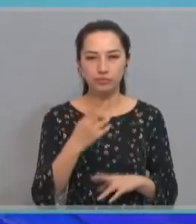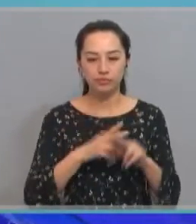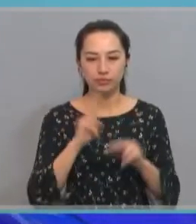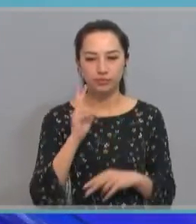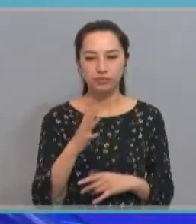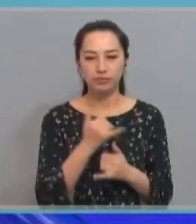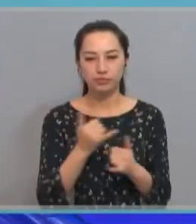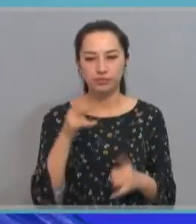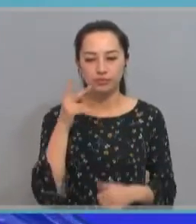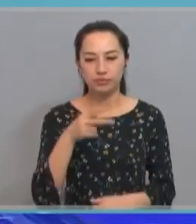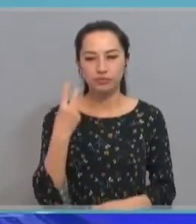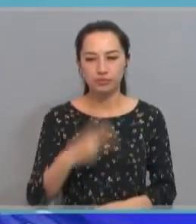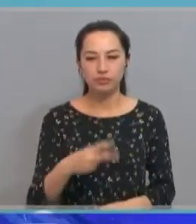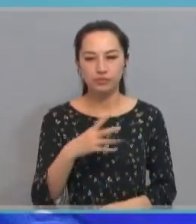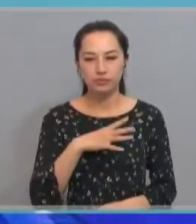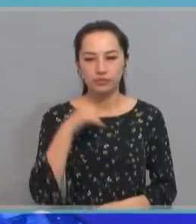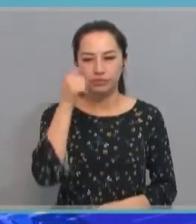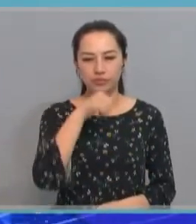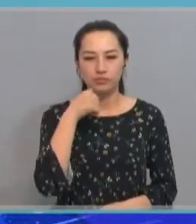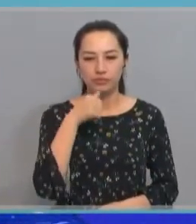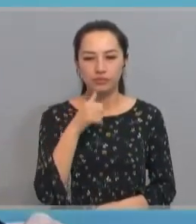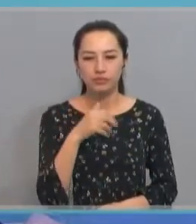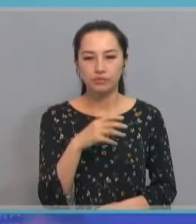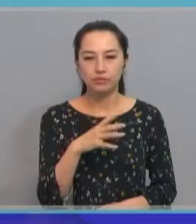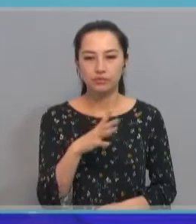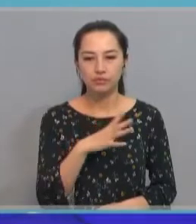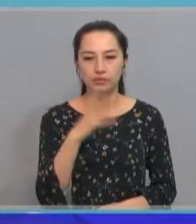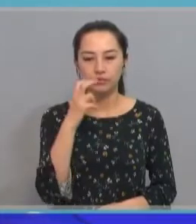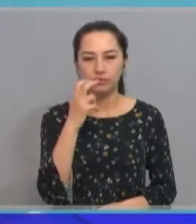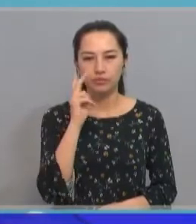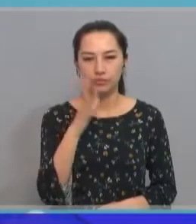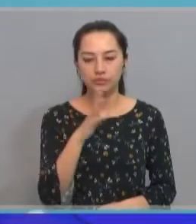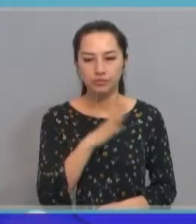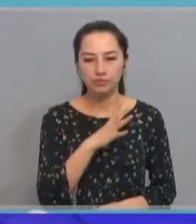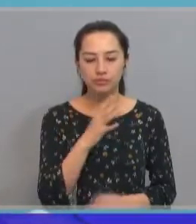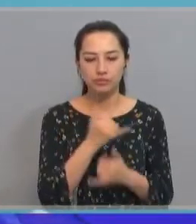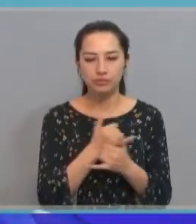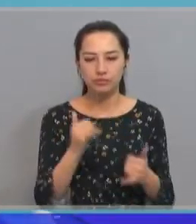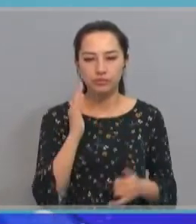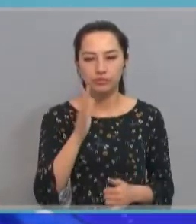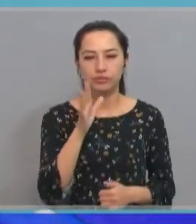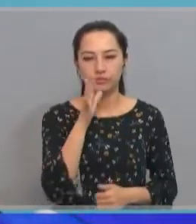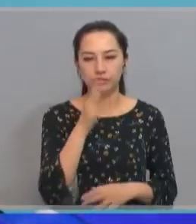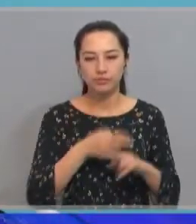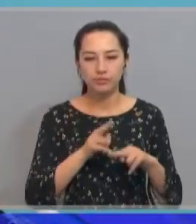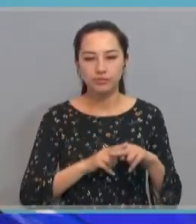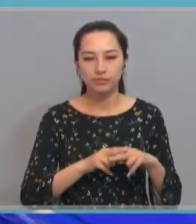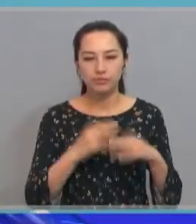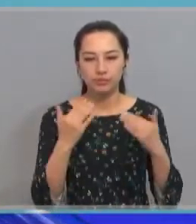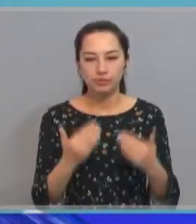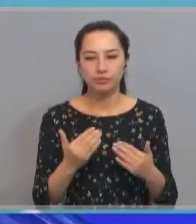берілді 2020 жыл. Яғни 2020 жылы тағы да 300 пәтер тапсырылды. Ағымдағы жылы қазір